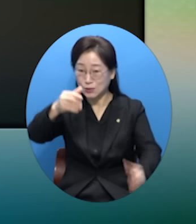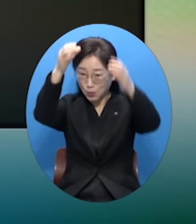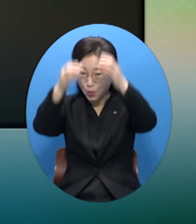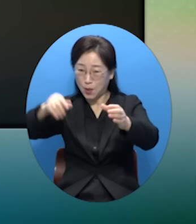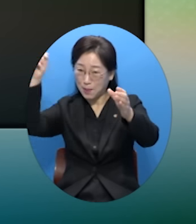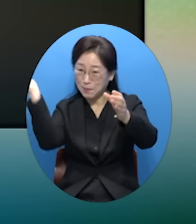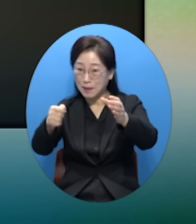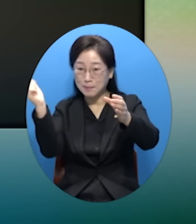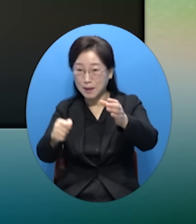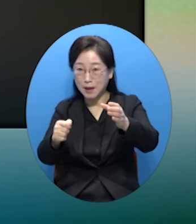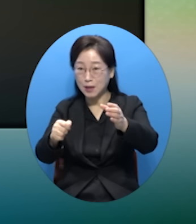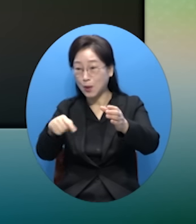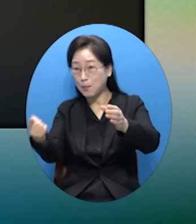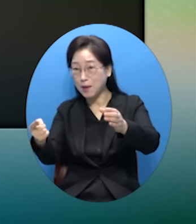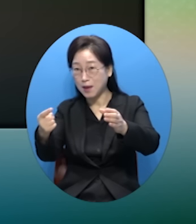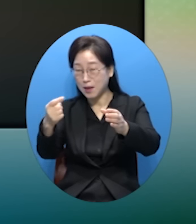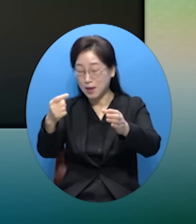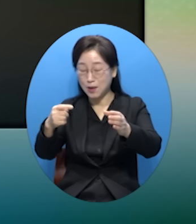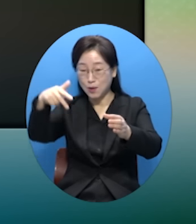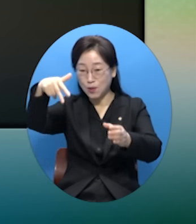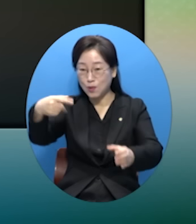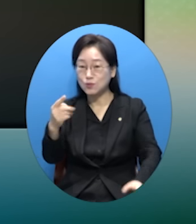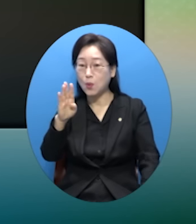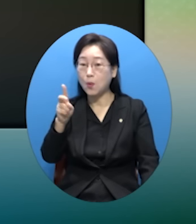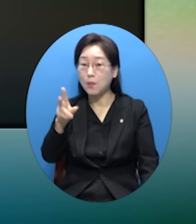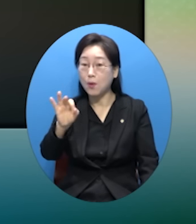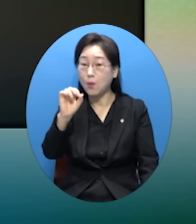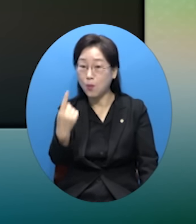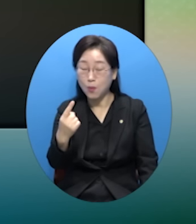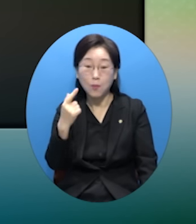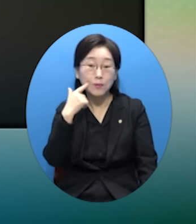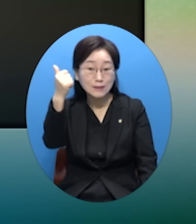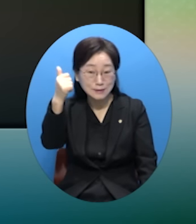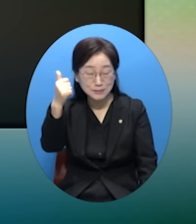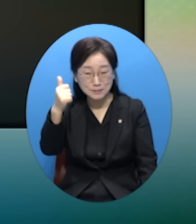옆에 조병호 목사님 나옵니다. 이 조병호 목사님은